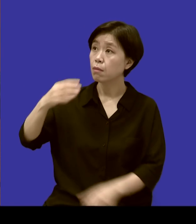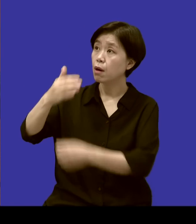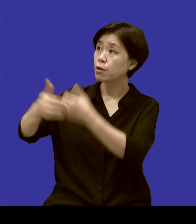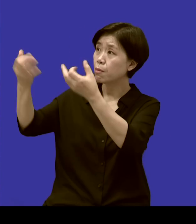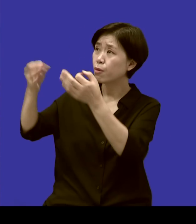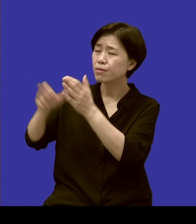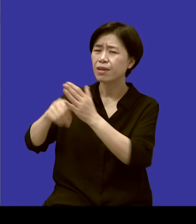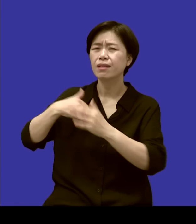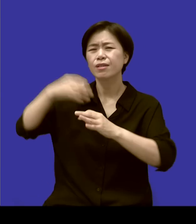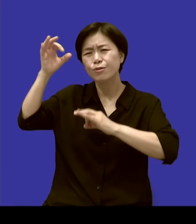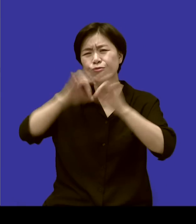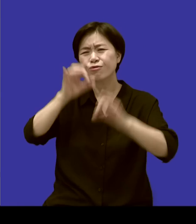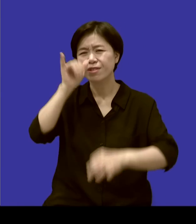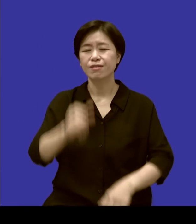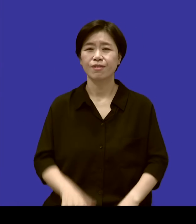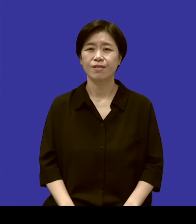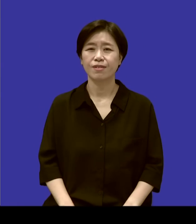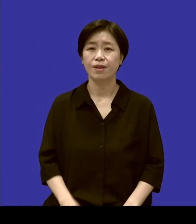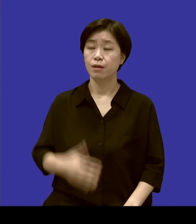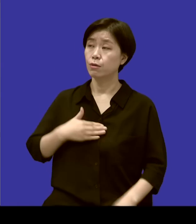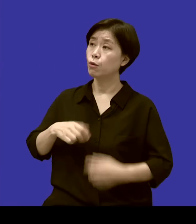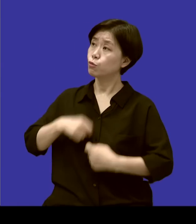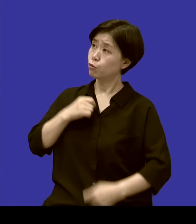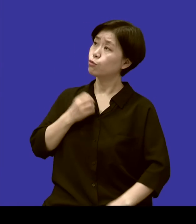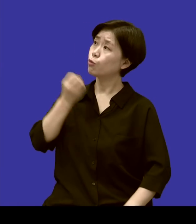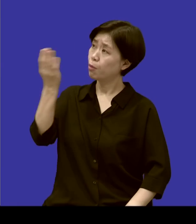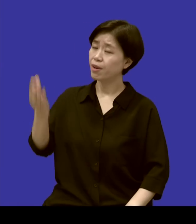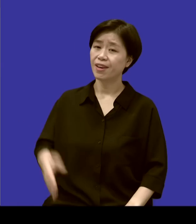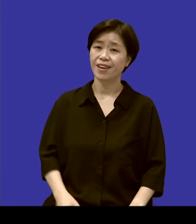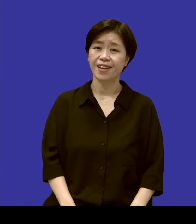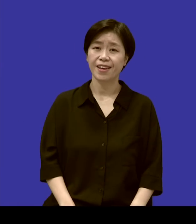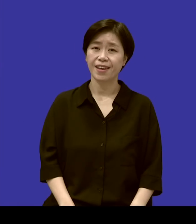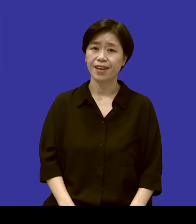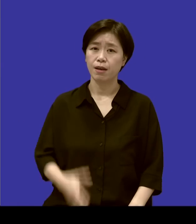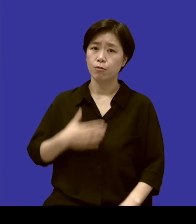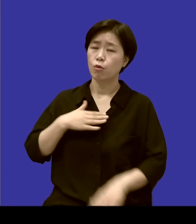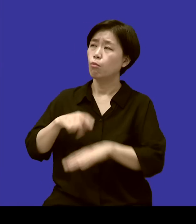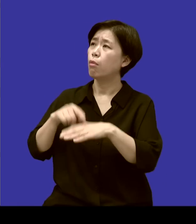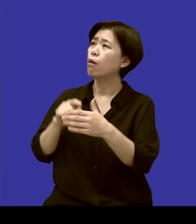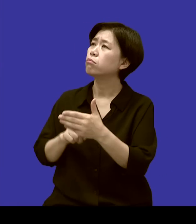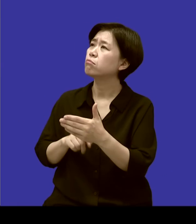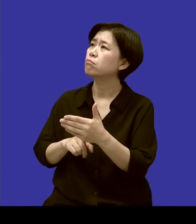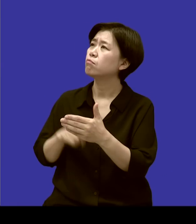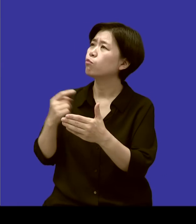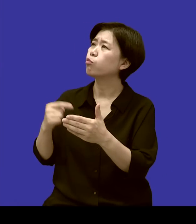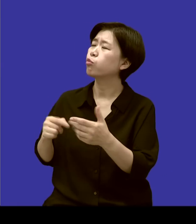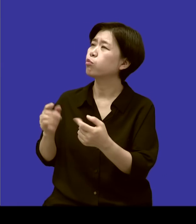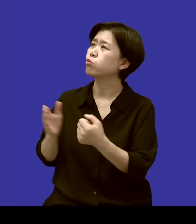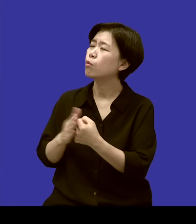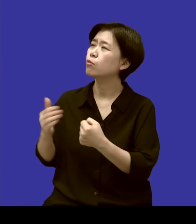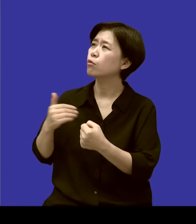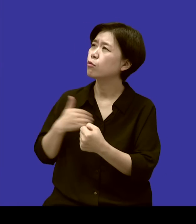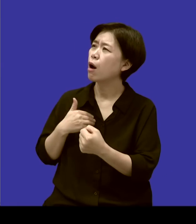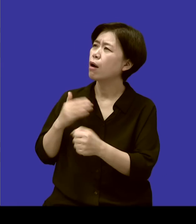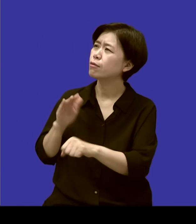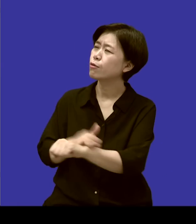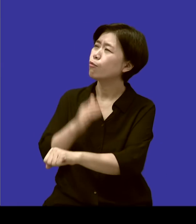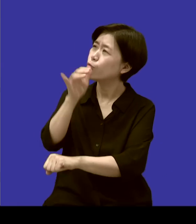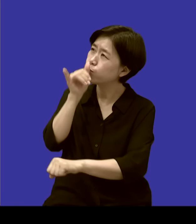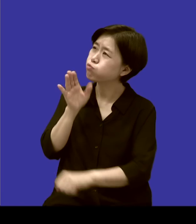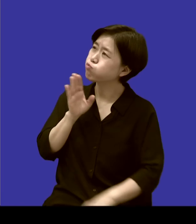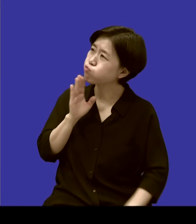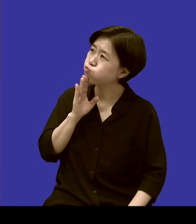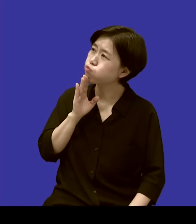많이 해. 그럴 때마다 난 하나님한테 솔직히 고백해. 제 마음이 이러이러해서 이렇게 했는데 하나님, 이건 하나님의 방법이 아니고